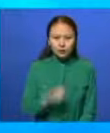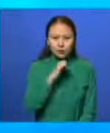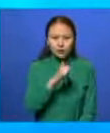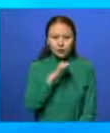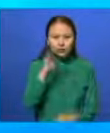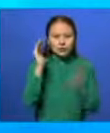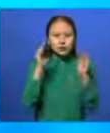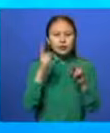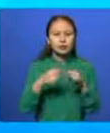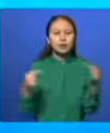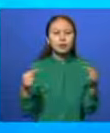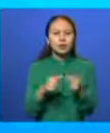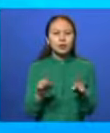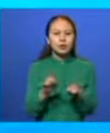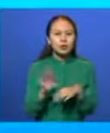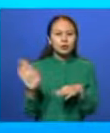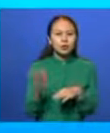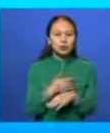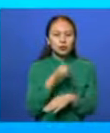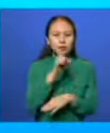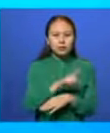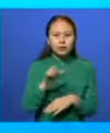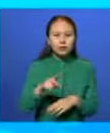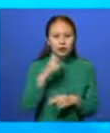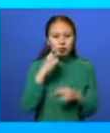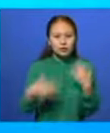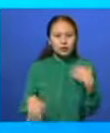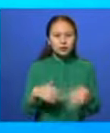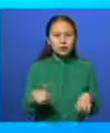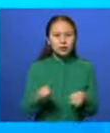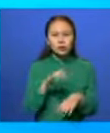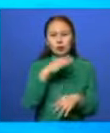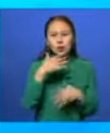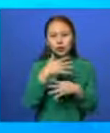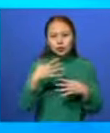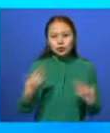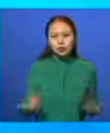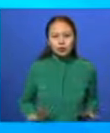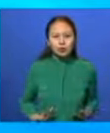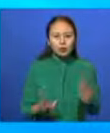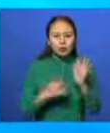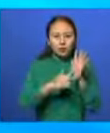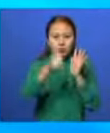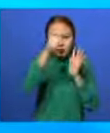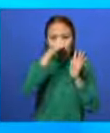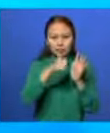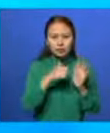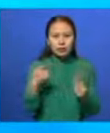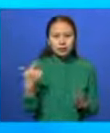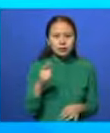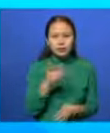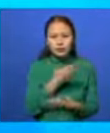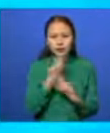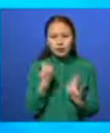Қостанайда жемқор қос шенеуіні қызметінен қуылды. Лауазымды тұлғалардың салғырттығынан көпқабатты үйдің тұрғындары 8 ай бойы табиғи газсыз